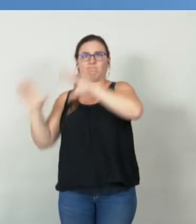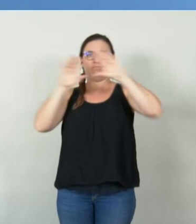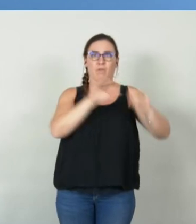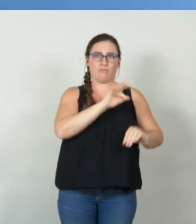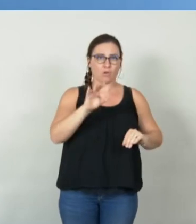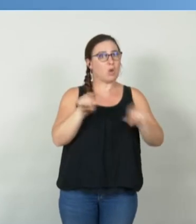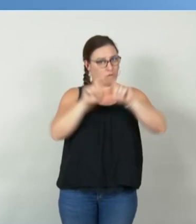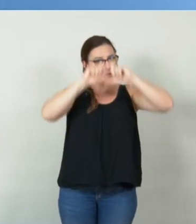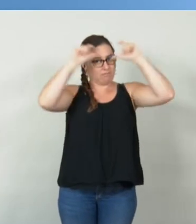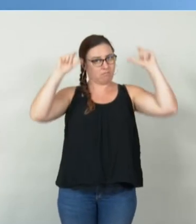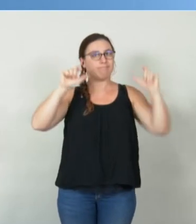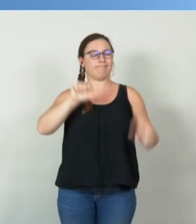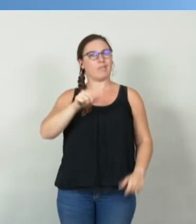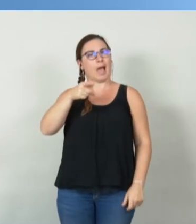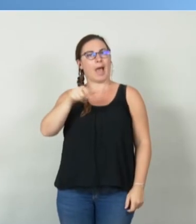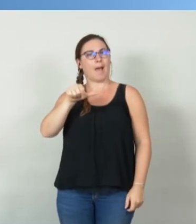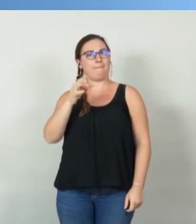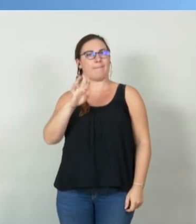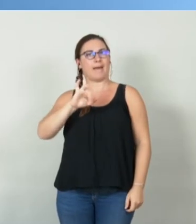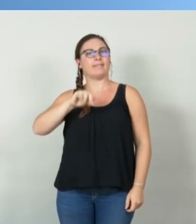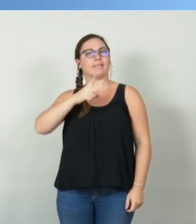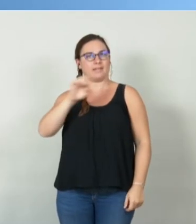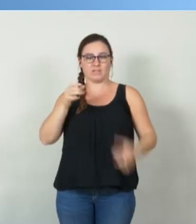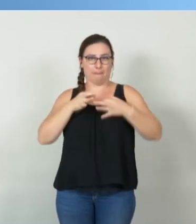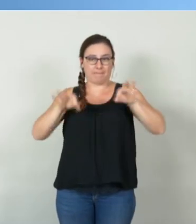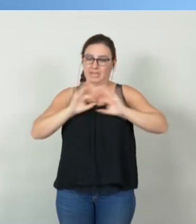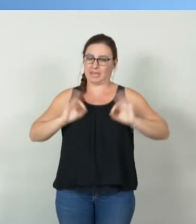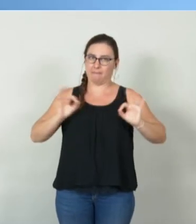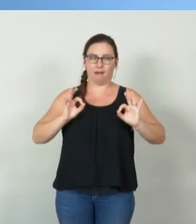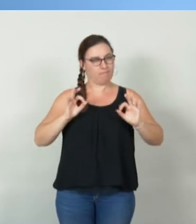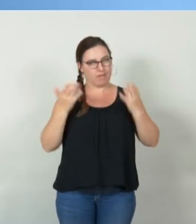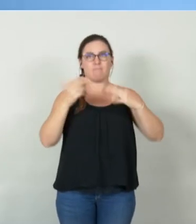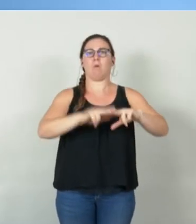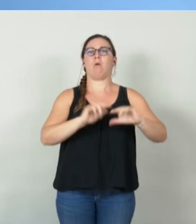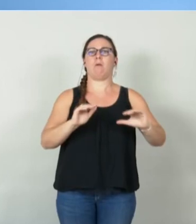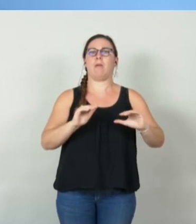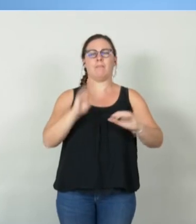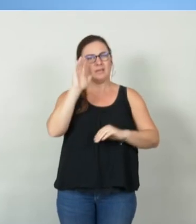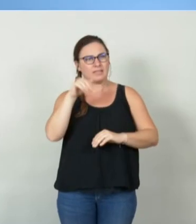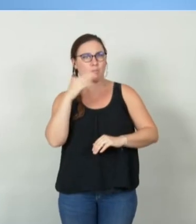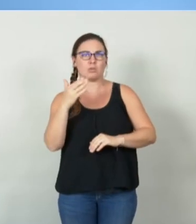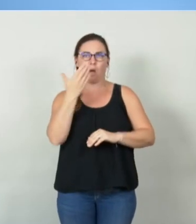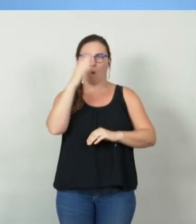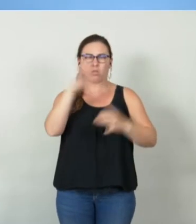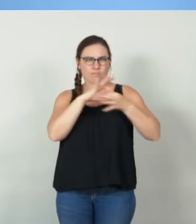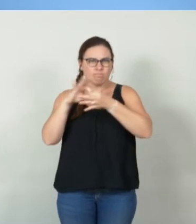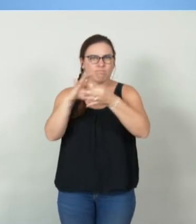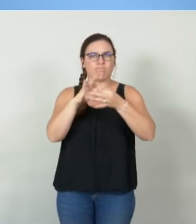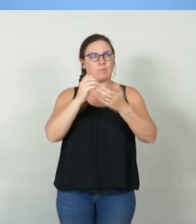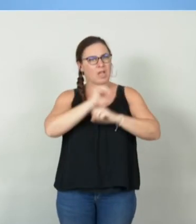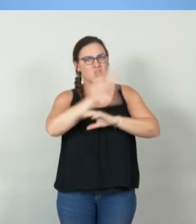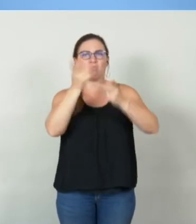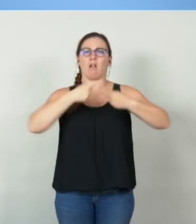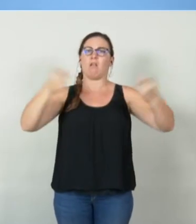France il aura ses mots d'une si grande justesse à l'encontre de la presse collaborationniste vous avez